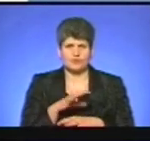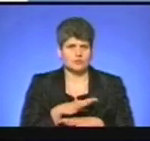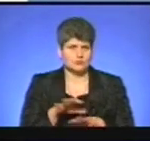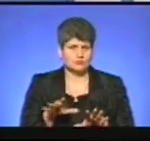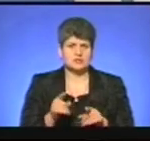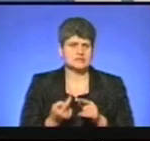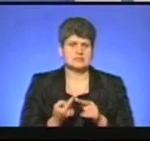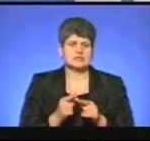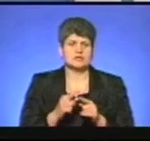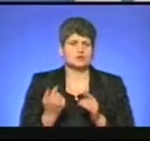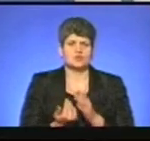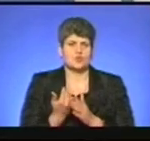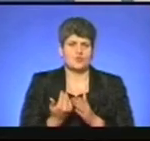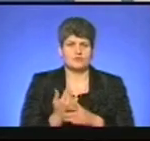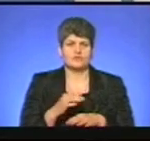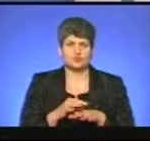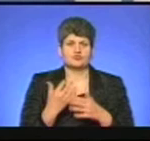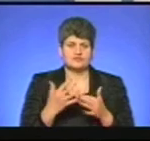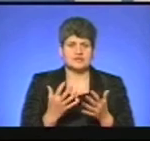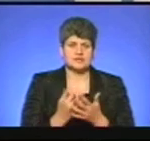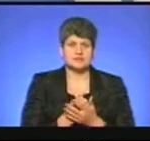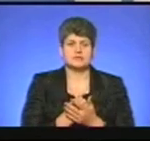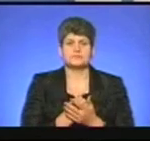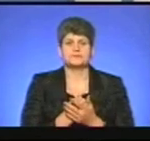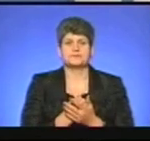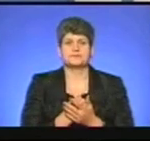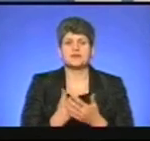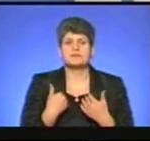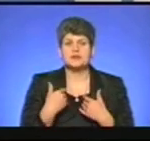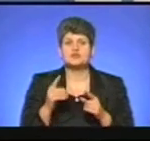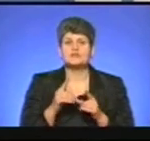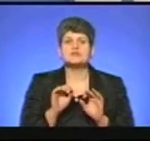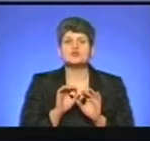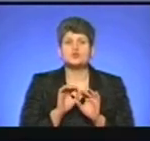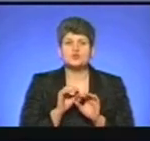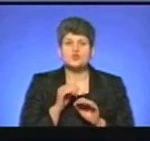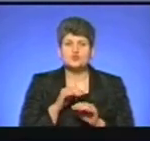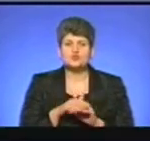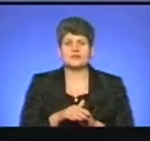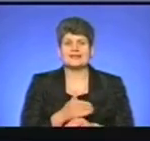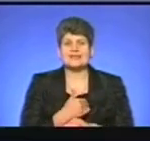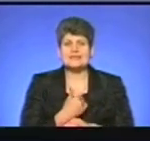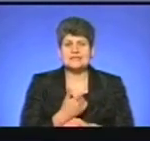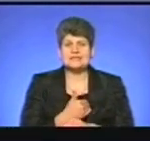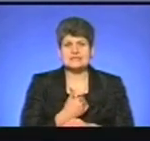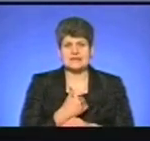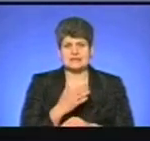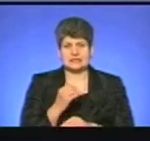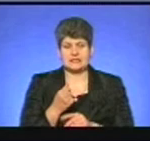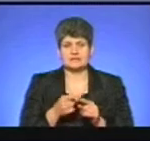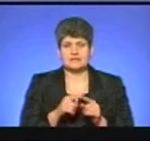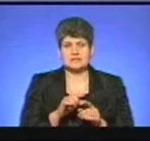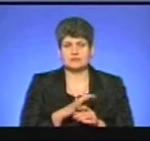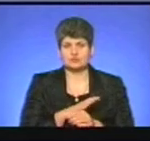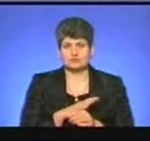таке нововведення цікаве. Ну, ведучих вже знайшли, що там? Ми вже, щоб ви розуміли, насправді ініціатива, це було,